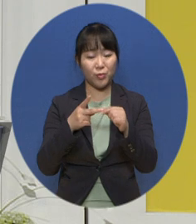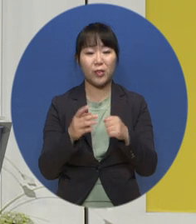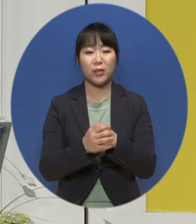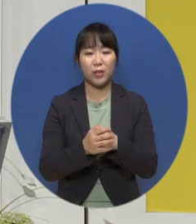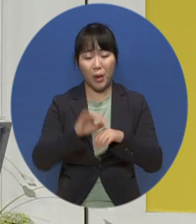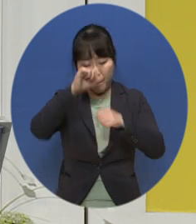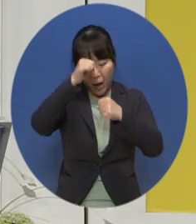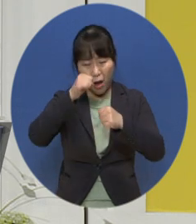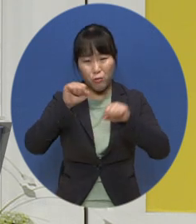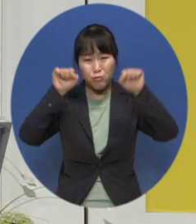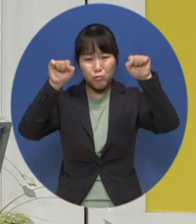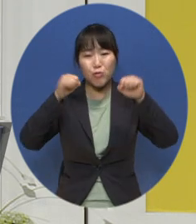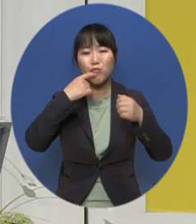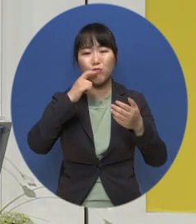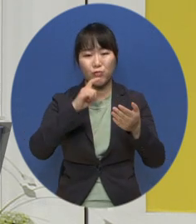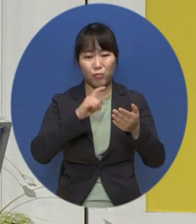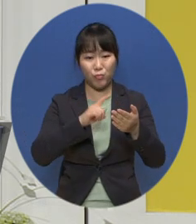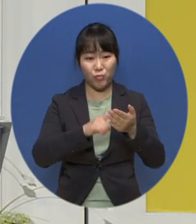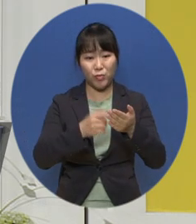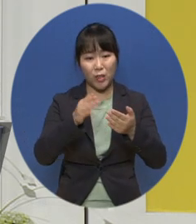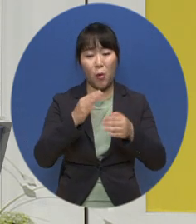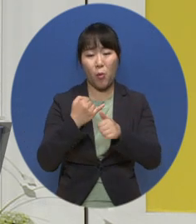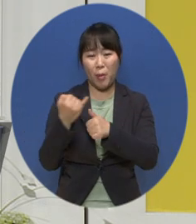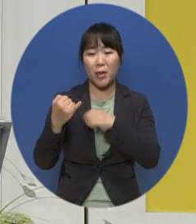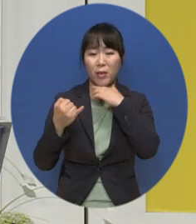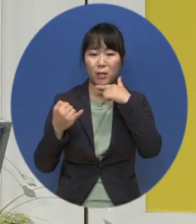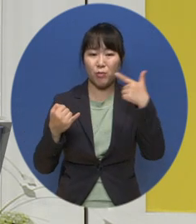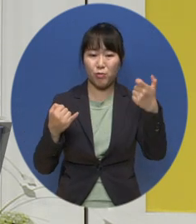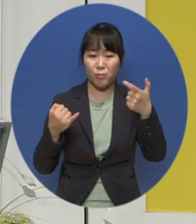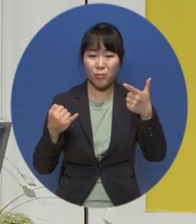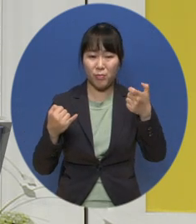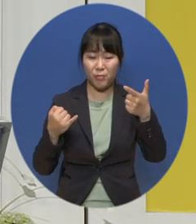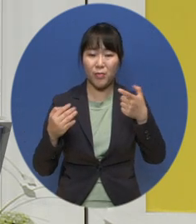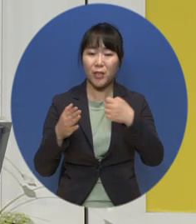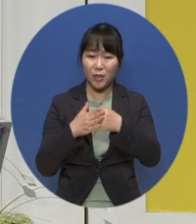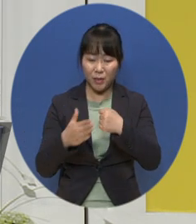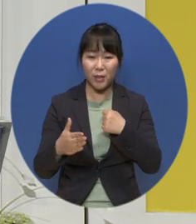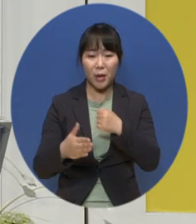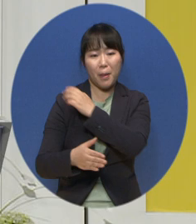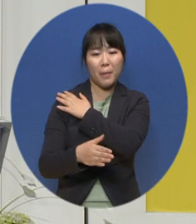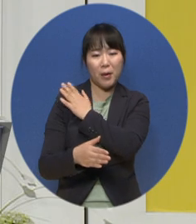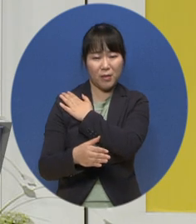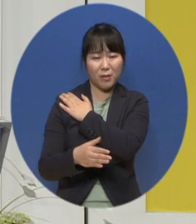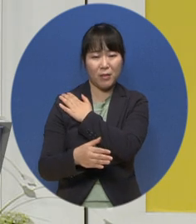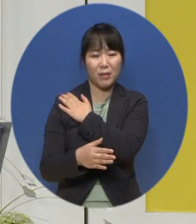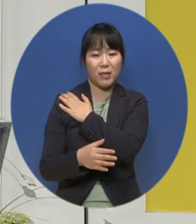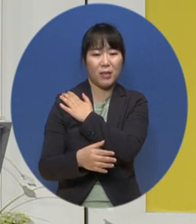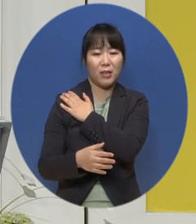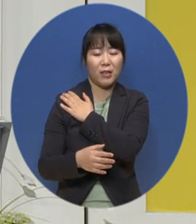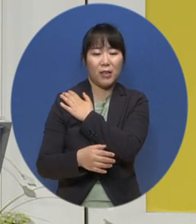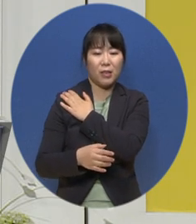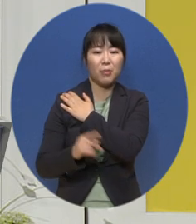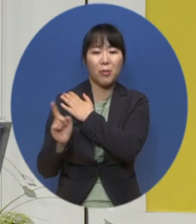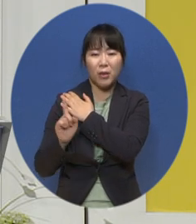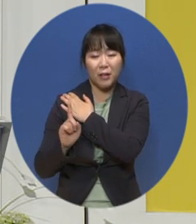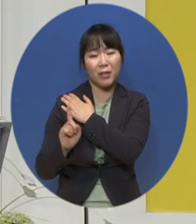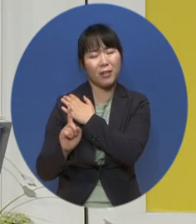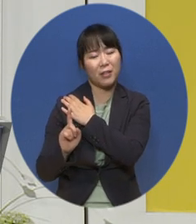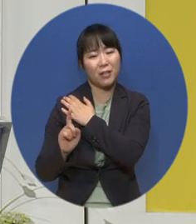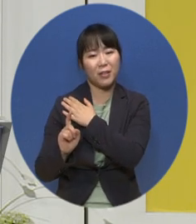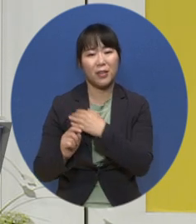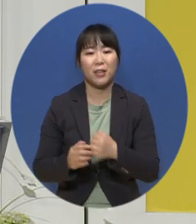이제 다리 운동도 시키는데 집사람이 이제 나이가 60이 6살이 돌아보 이렇게 이 8월 e 그 뭐나 여인 제